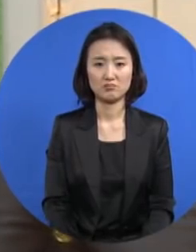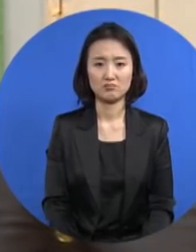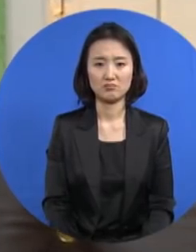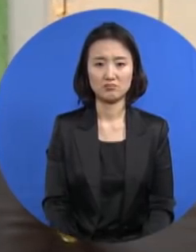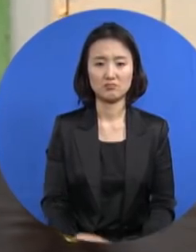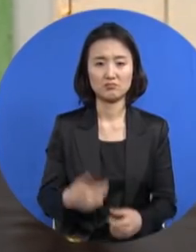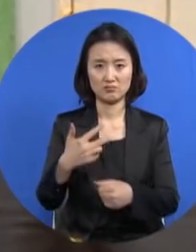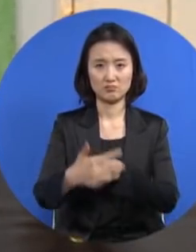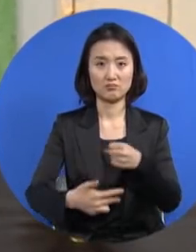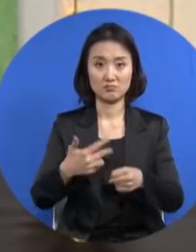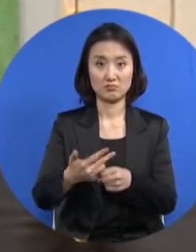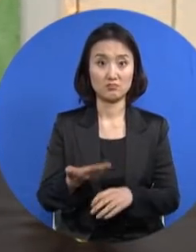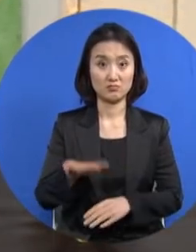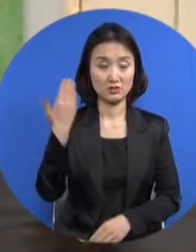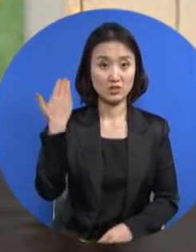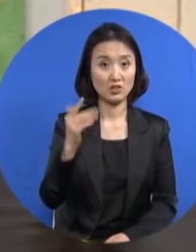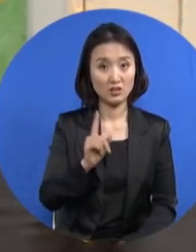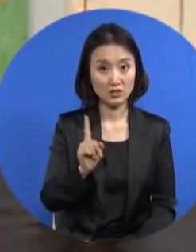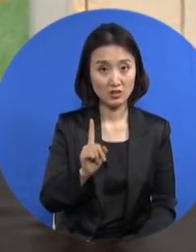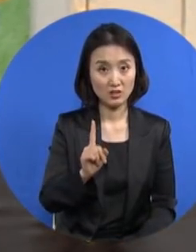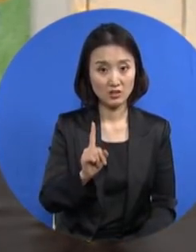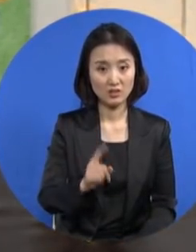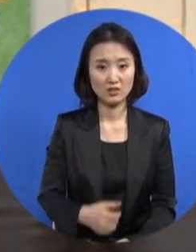7년 전쯤엔 어땠을 것 같아요?